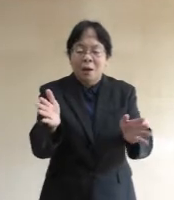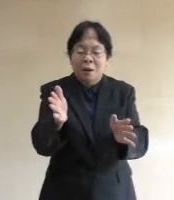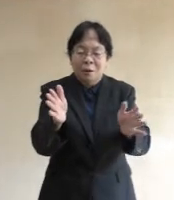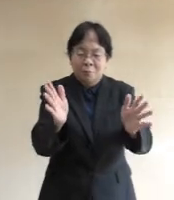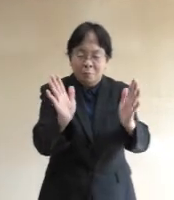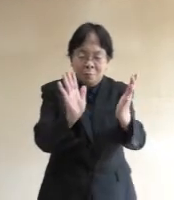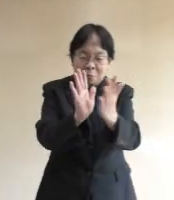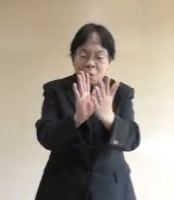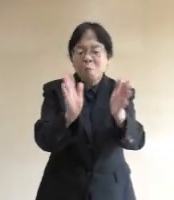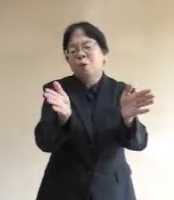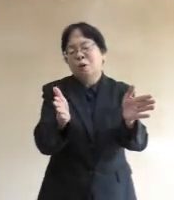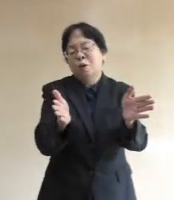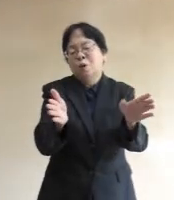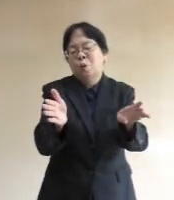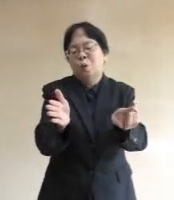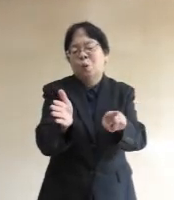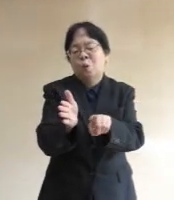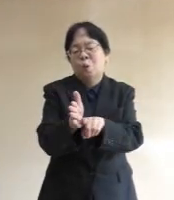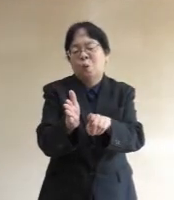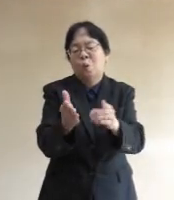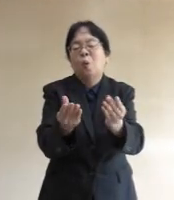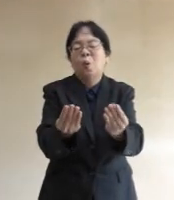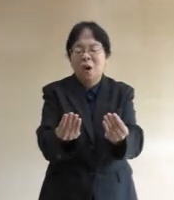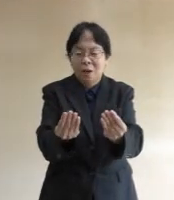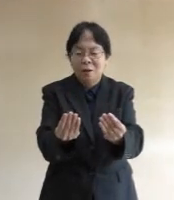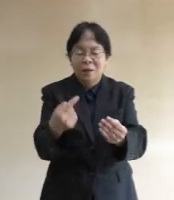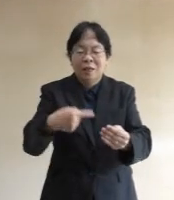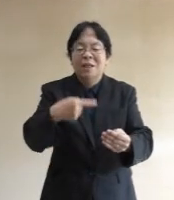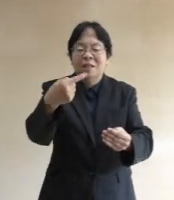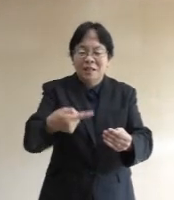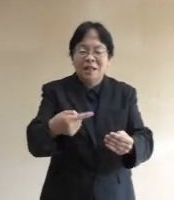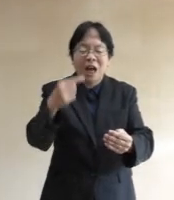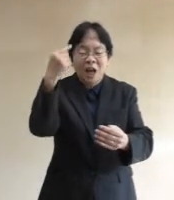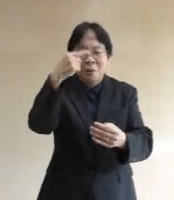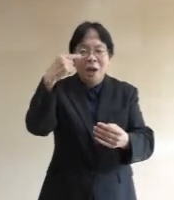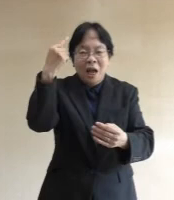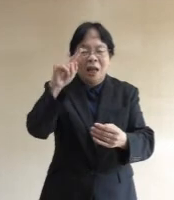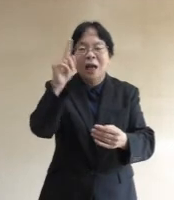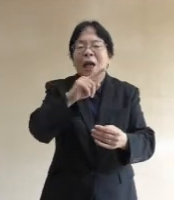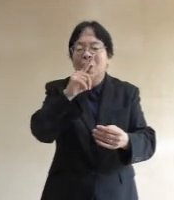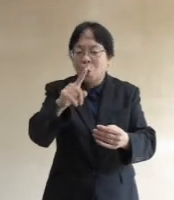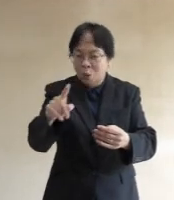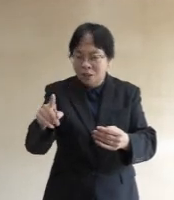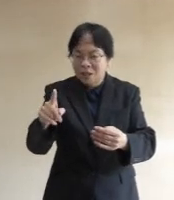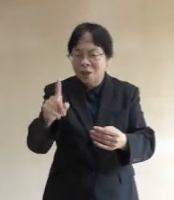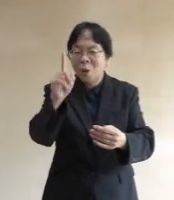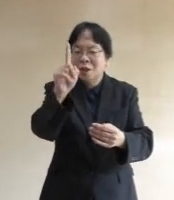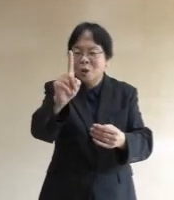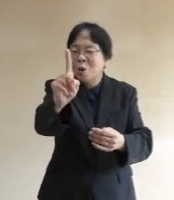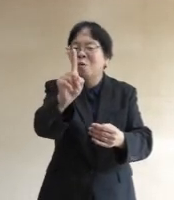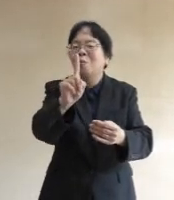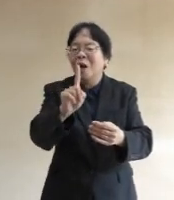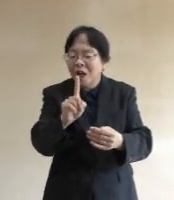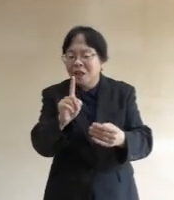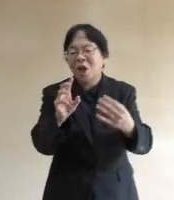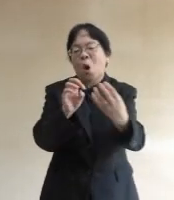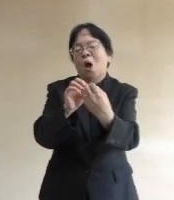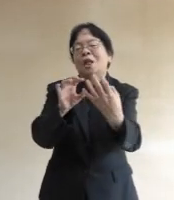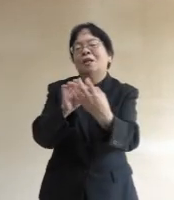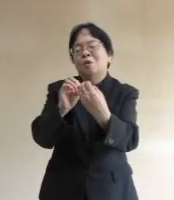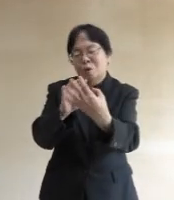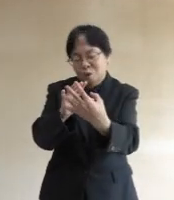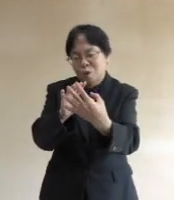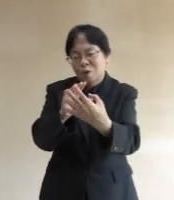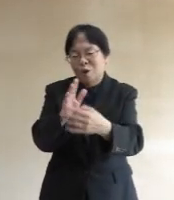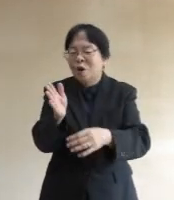もうこれは終わろうとしてるんですけどね、今日のトークは。次回は外国人代表も一人出れるぐらいにね、やっ